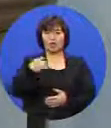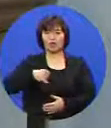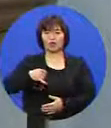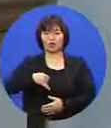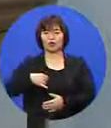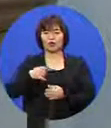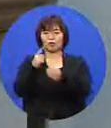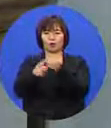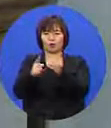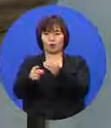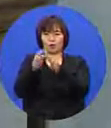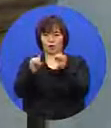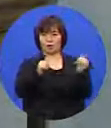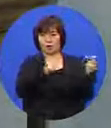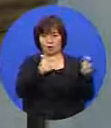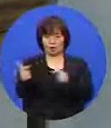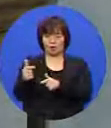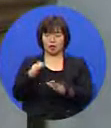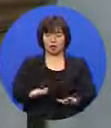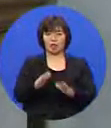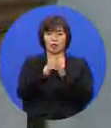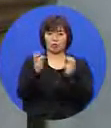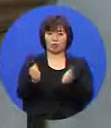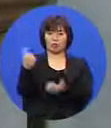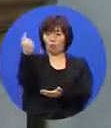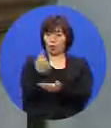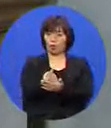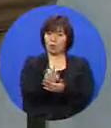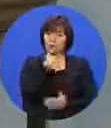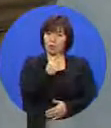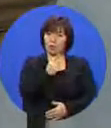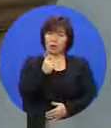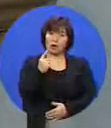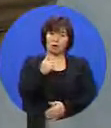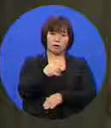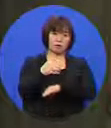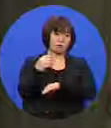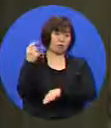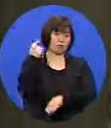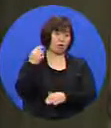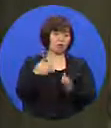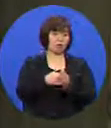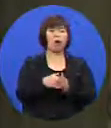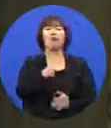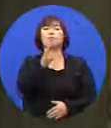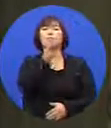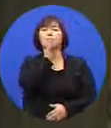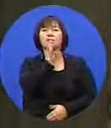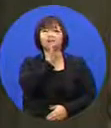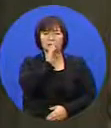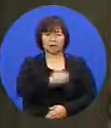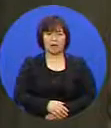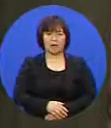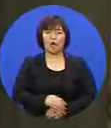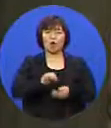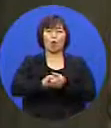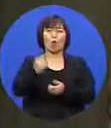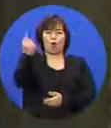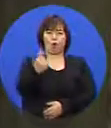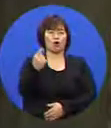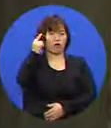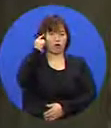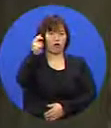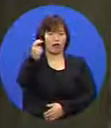중국인 불교 신도들이 우리 전북을 찾을 계획이라면서요? 왜꼭올